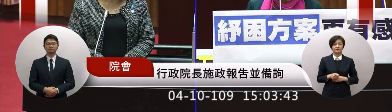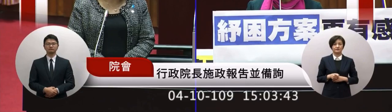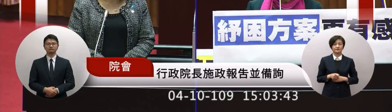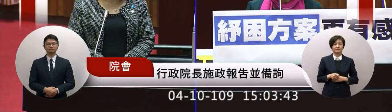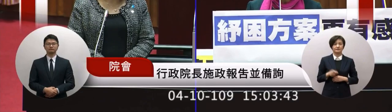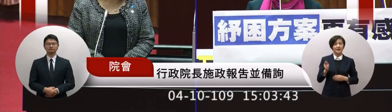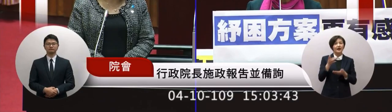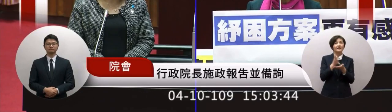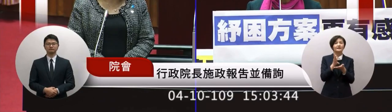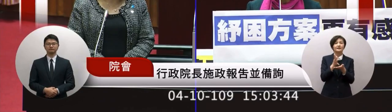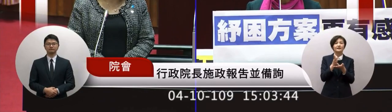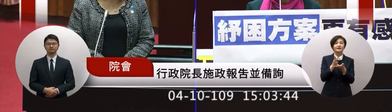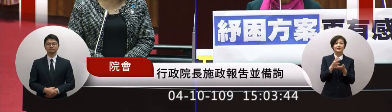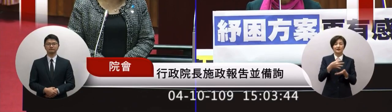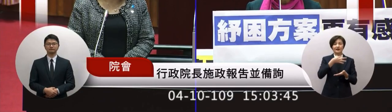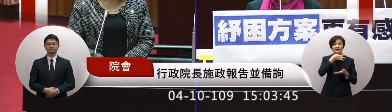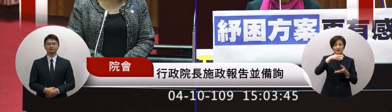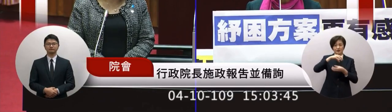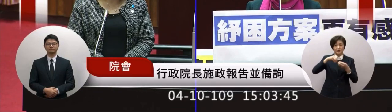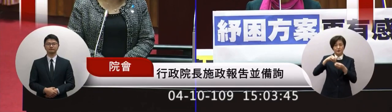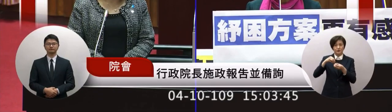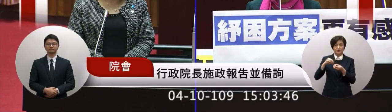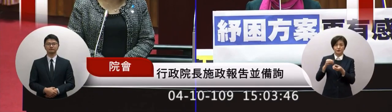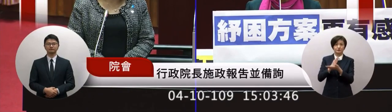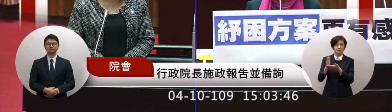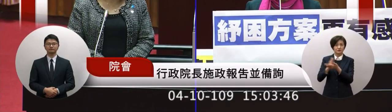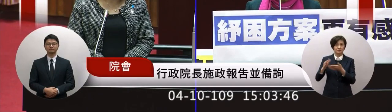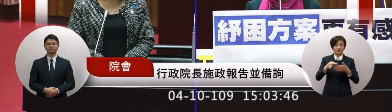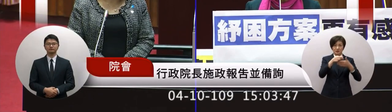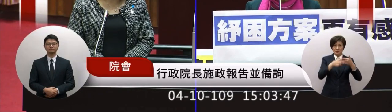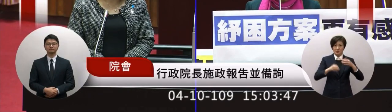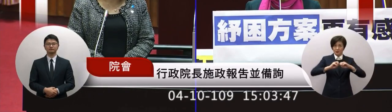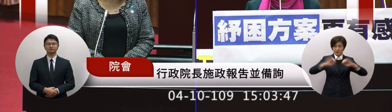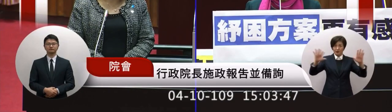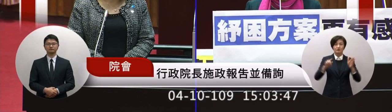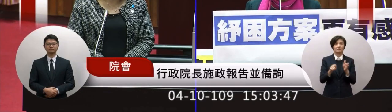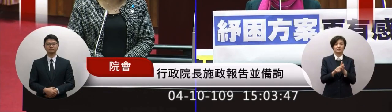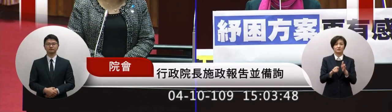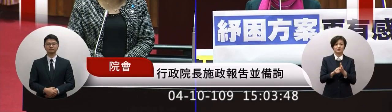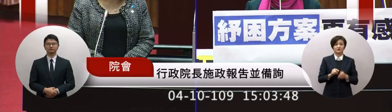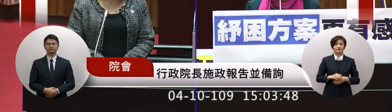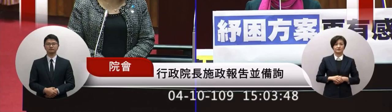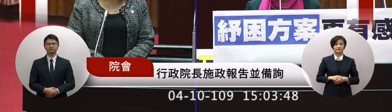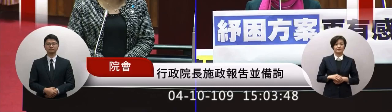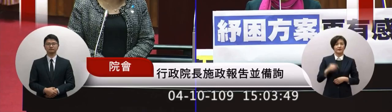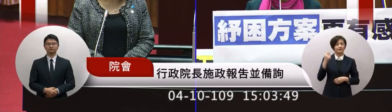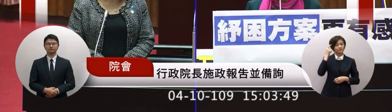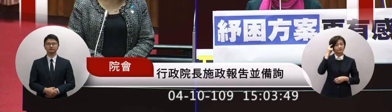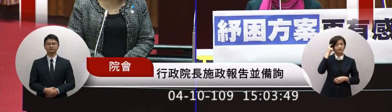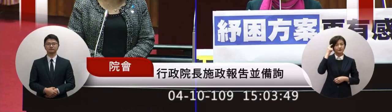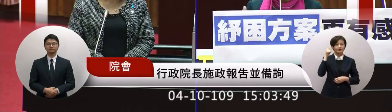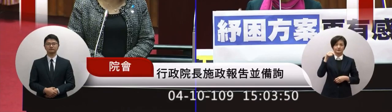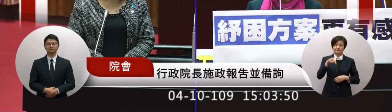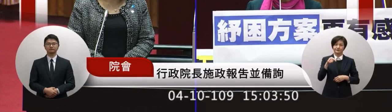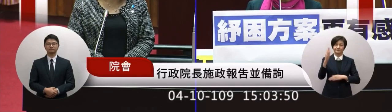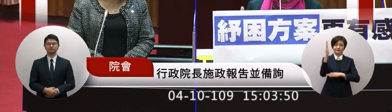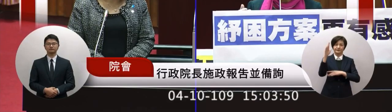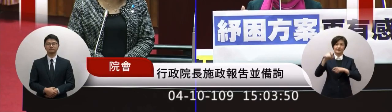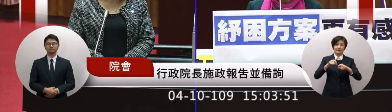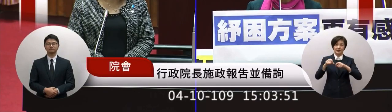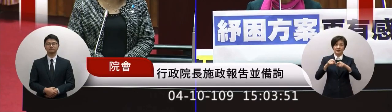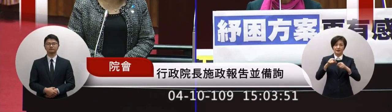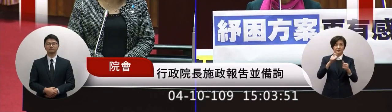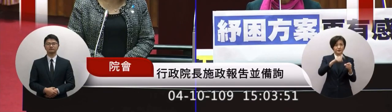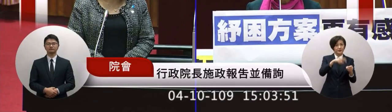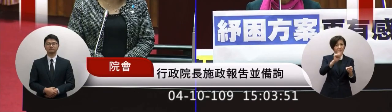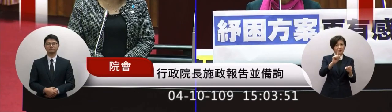我们纾困振兴条例的时候，我想这个方案一定是要希望能够